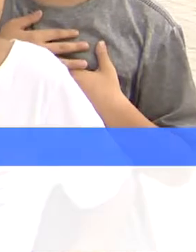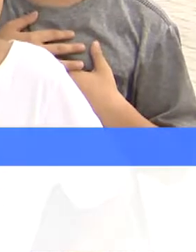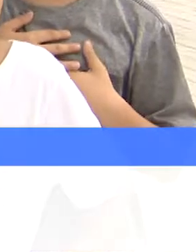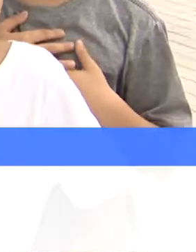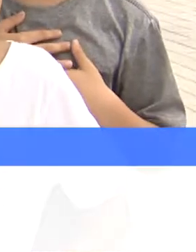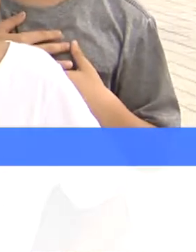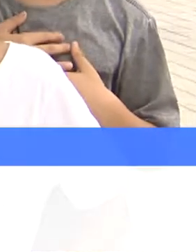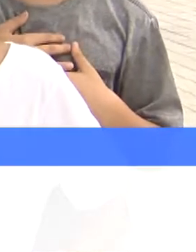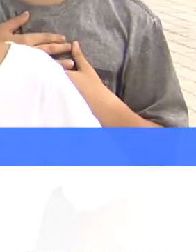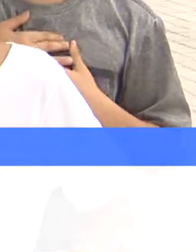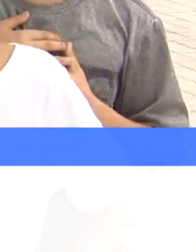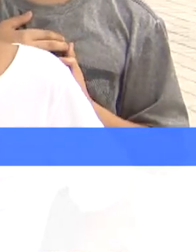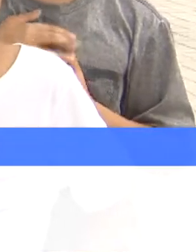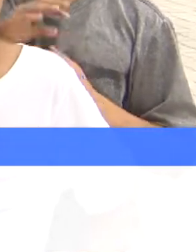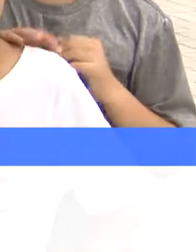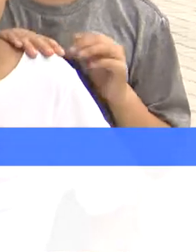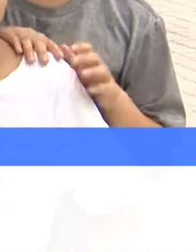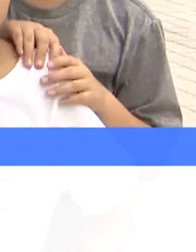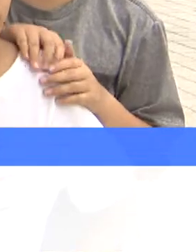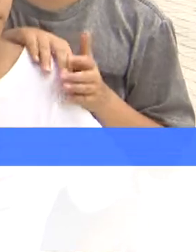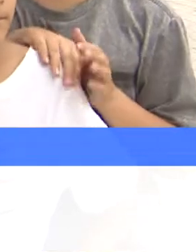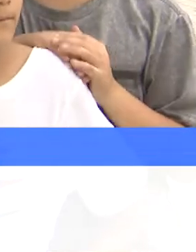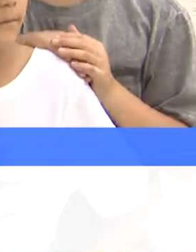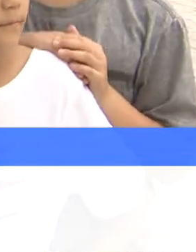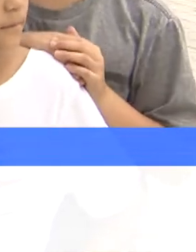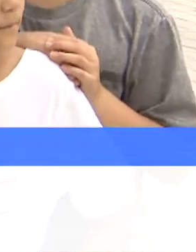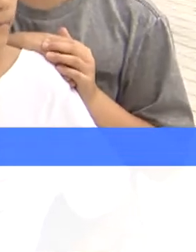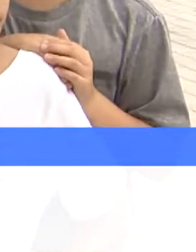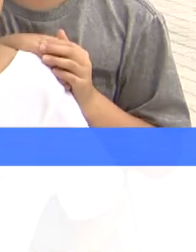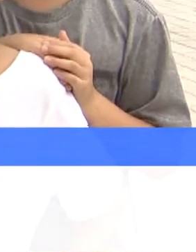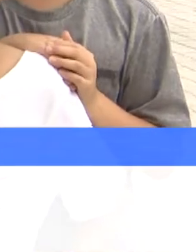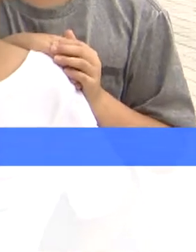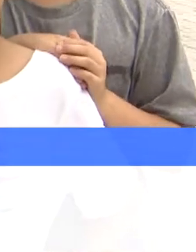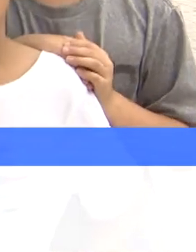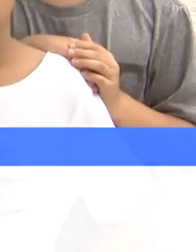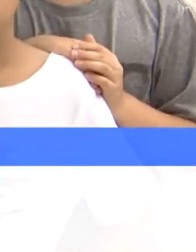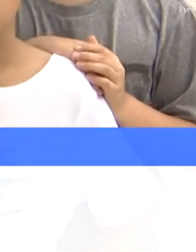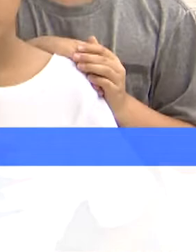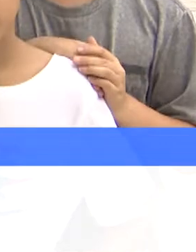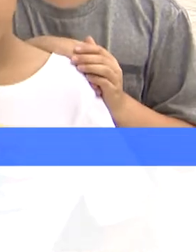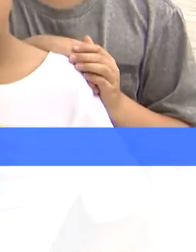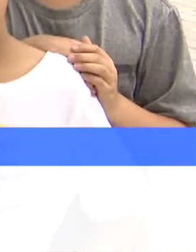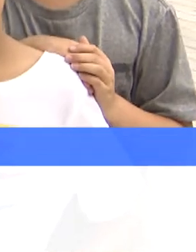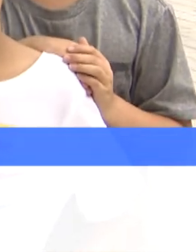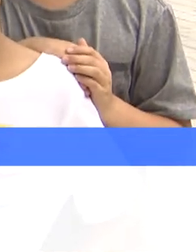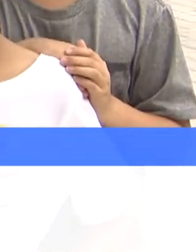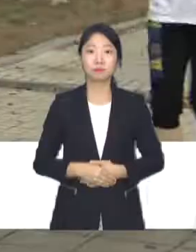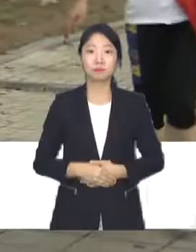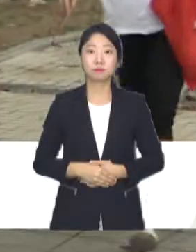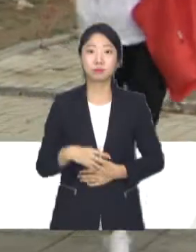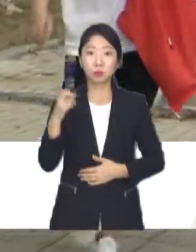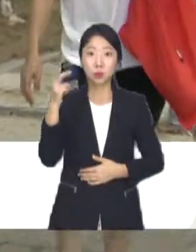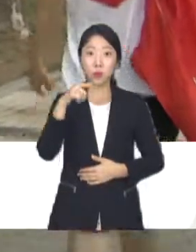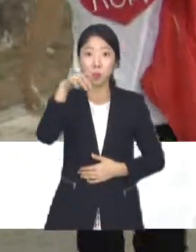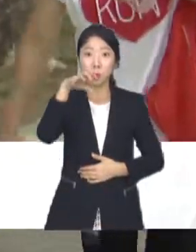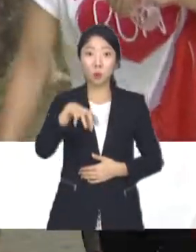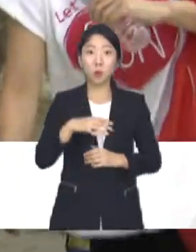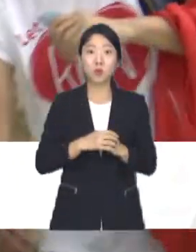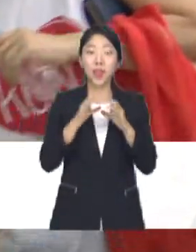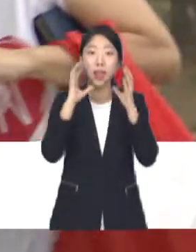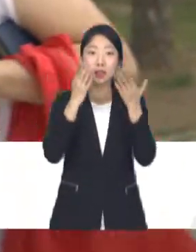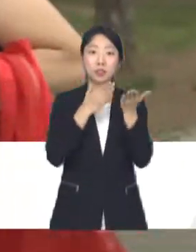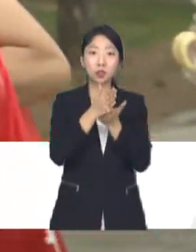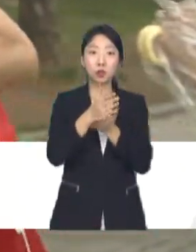아이들과 함께하고 주변에 엄마들이랑 함께할 수 있어서 너무 좋은 것 같아요. 이런 기회 자주 있었으면 좋겠습니다. 또한